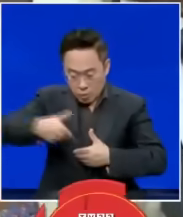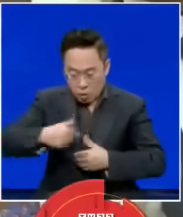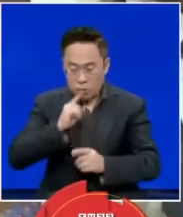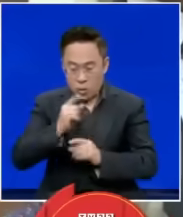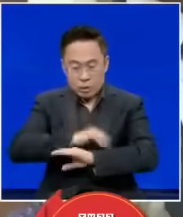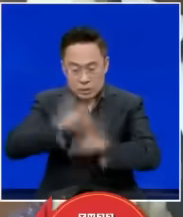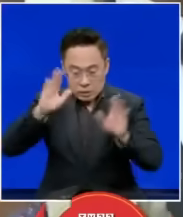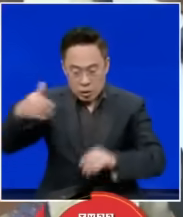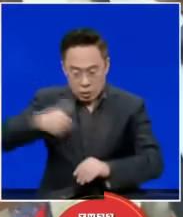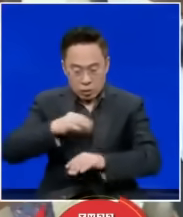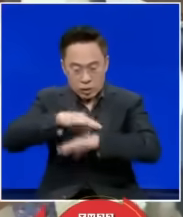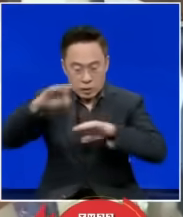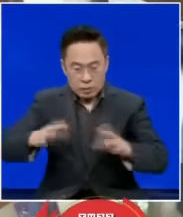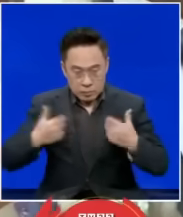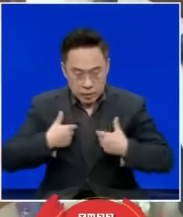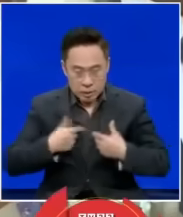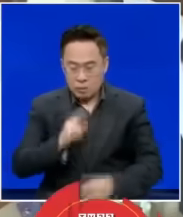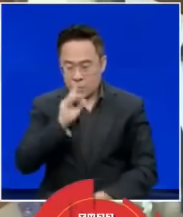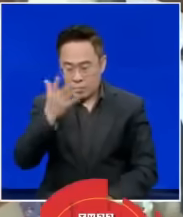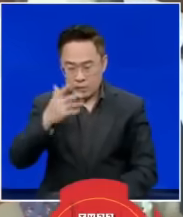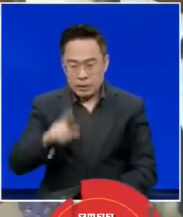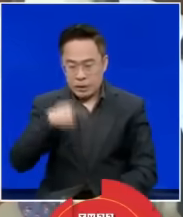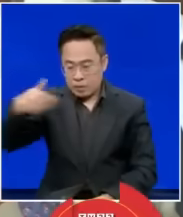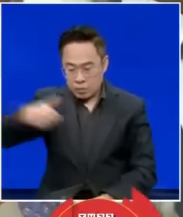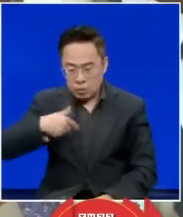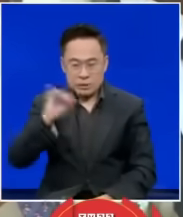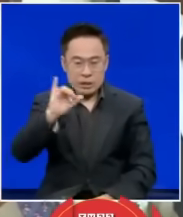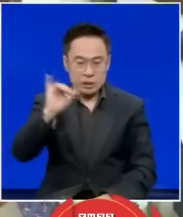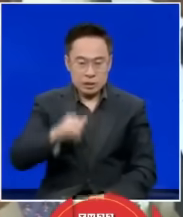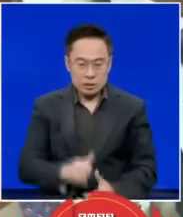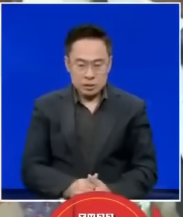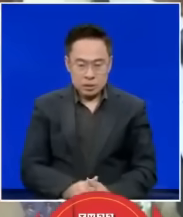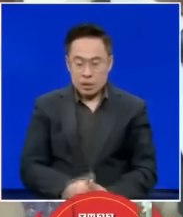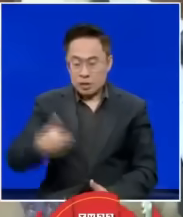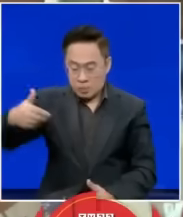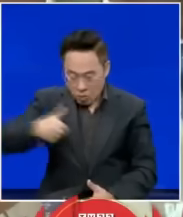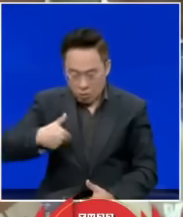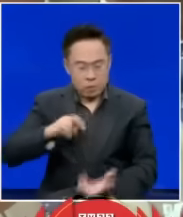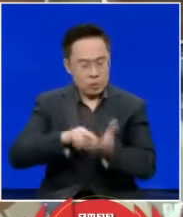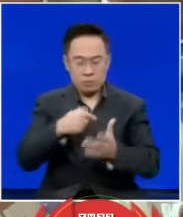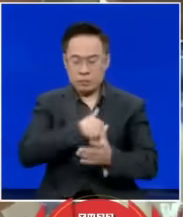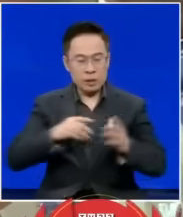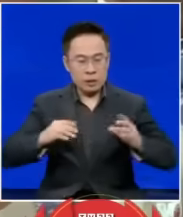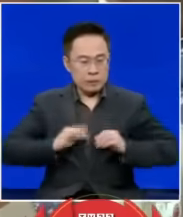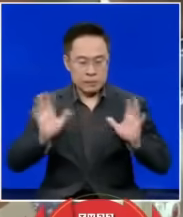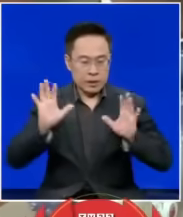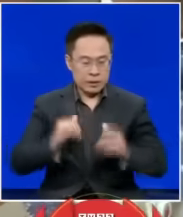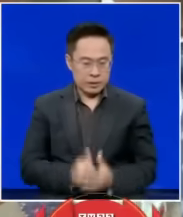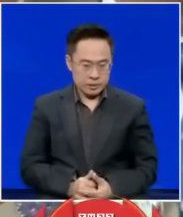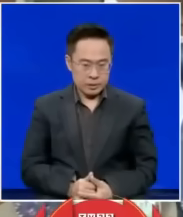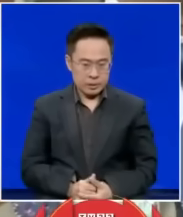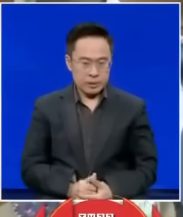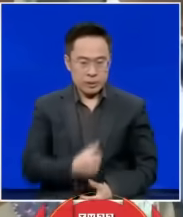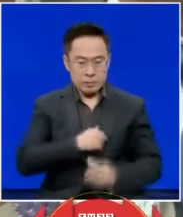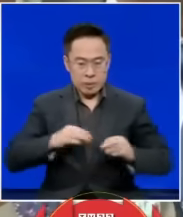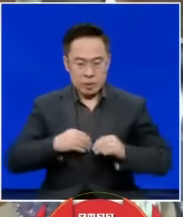ณ ไม่มีครับไม่มีถึงส่งสัญญาณก็เป็นสัญญาที่รับไม่ ได ้ไ ม่ได ้ก็ไม่มีเหตุอะไรไม่มีเหตุ